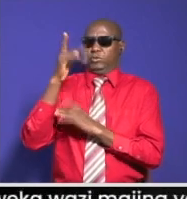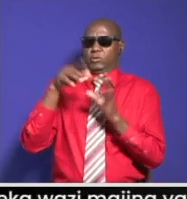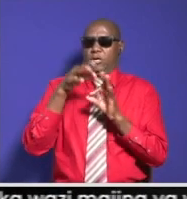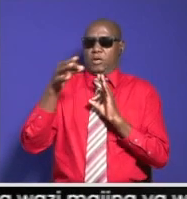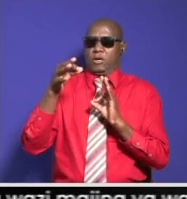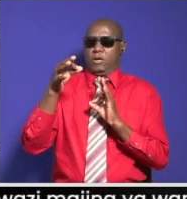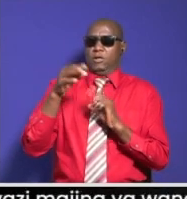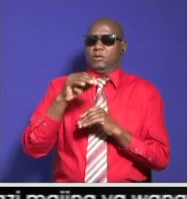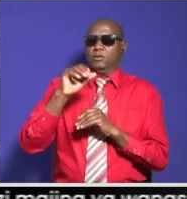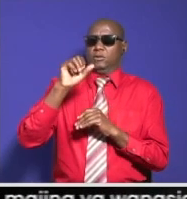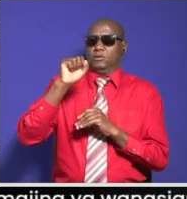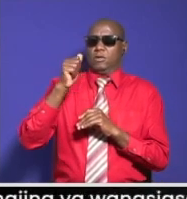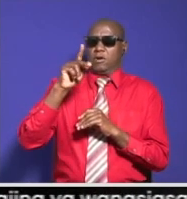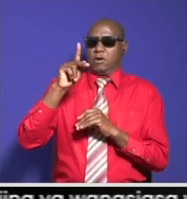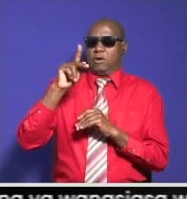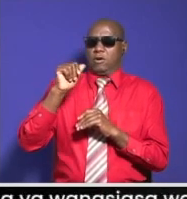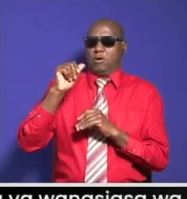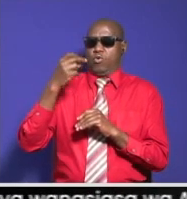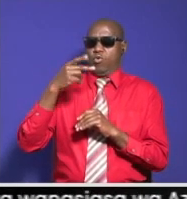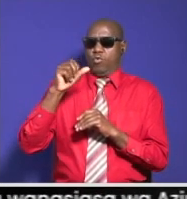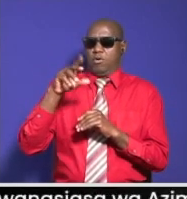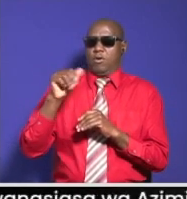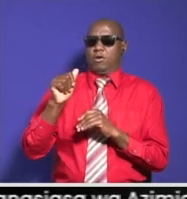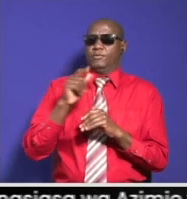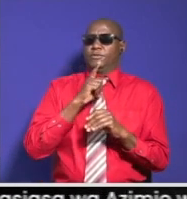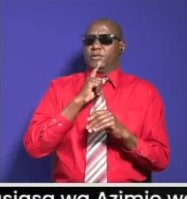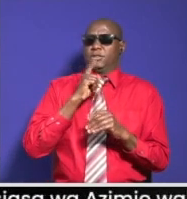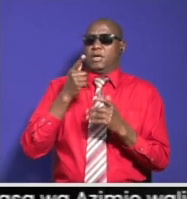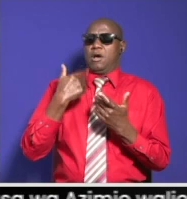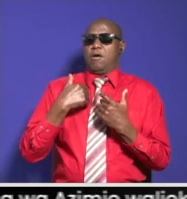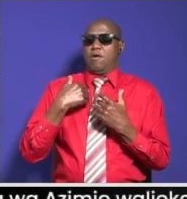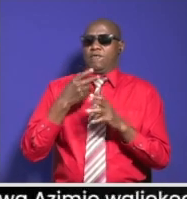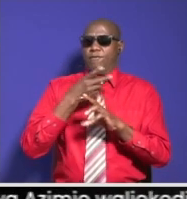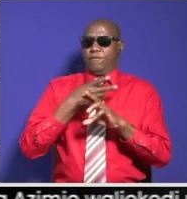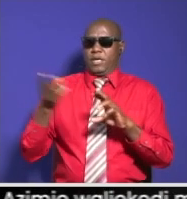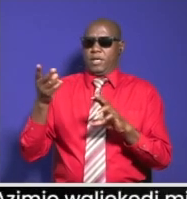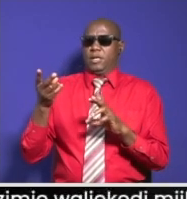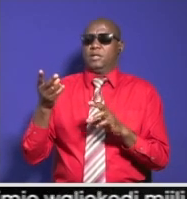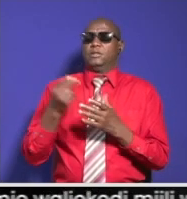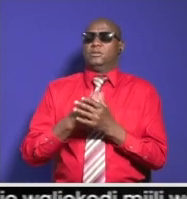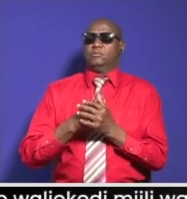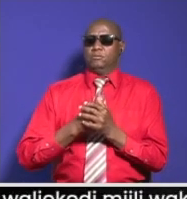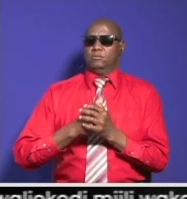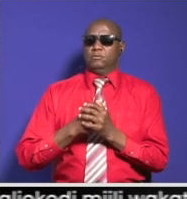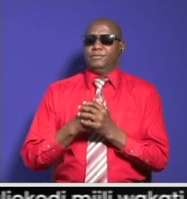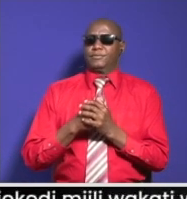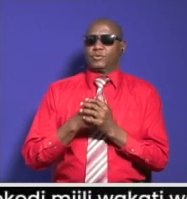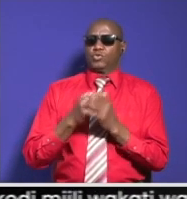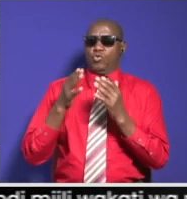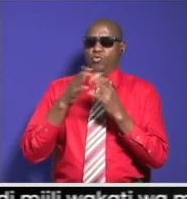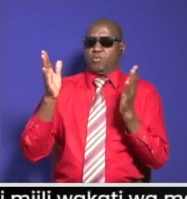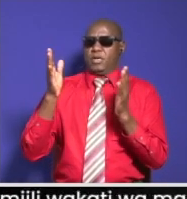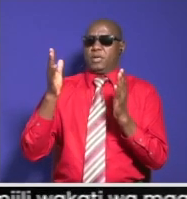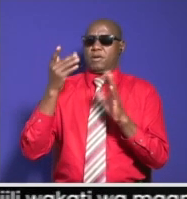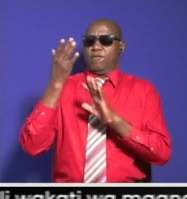hilo akisema upande wa mashtaka umeshindwa kuwafungulia mashtaka wateja wake. Mahakama ya Shanzu hata hivyo Alhamisi